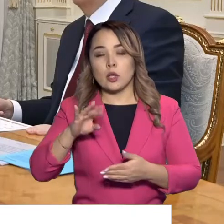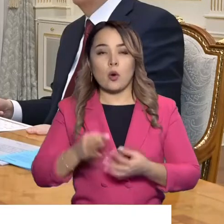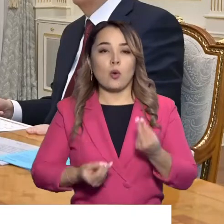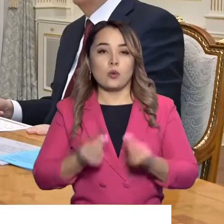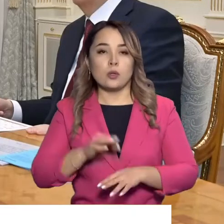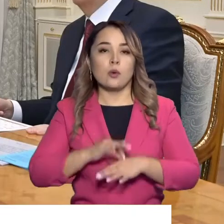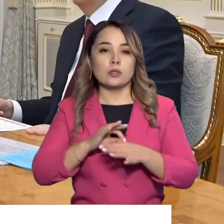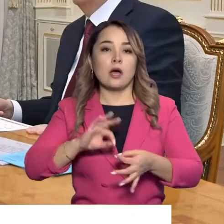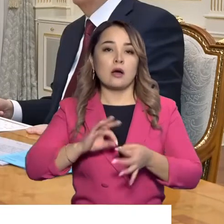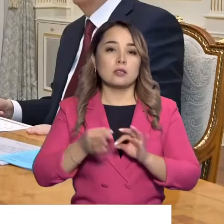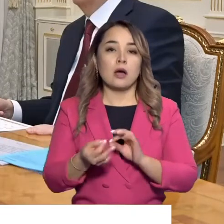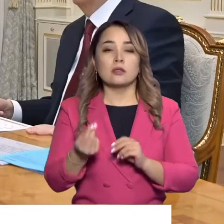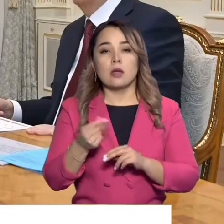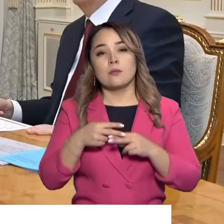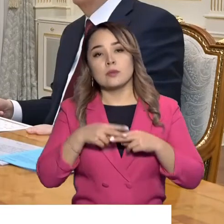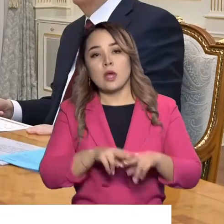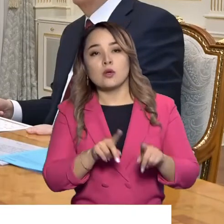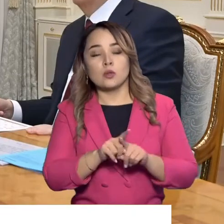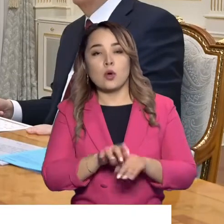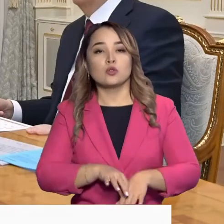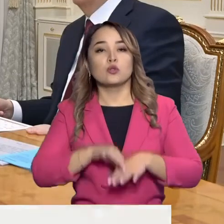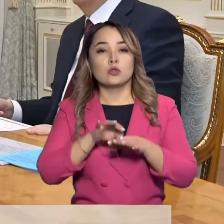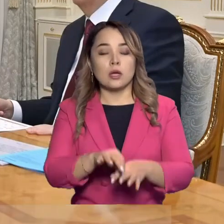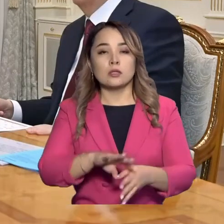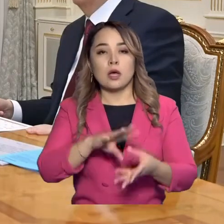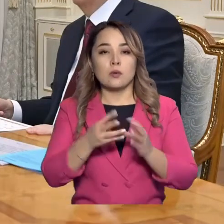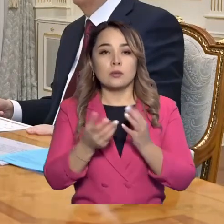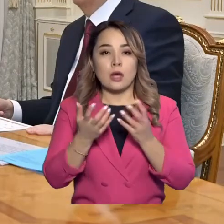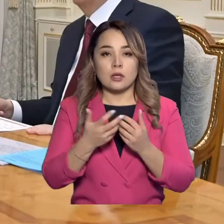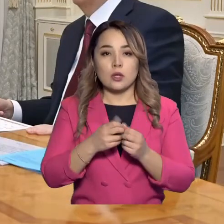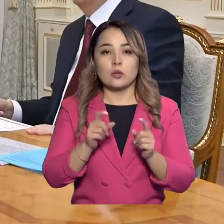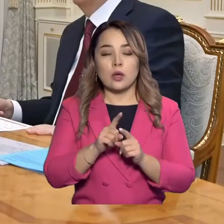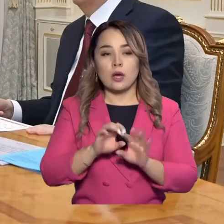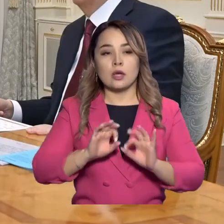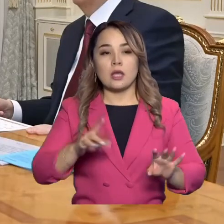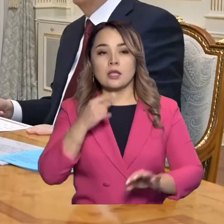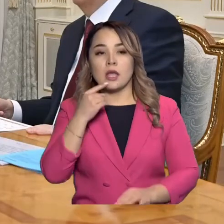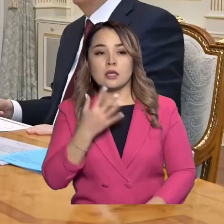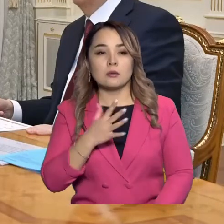ойындарының дайындығына бөлінген қаржыға жүргізілген аудит нәтижелері туралы баяндалды.